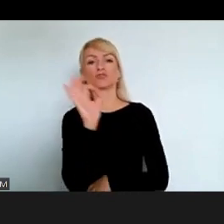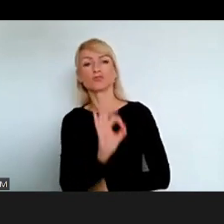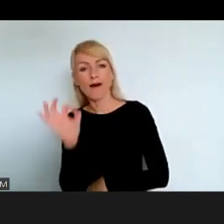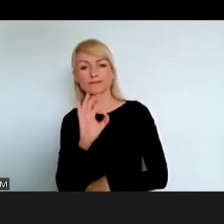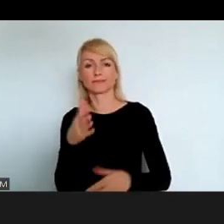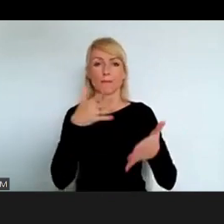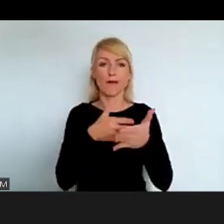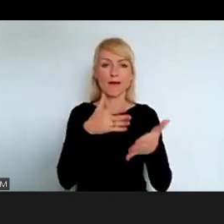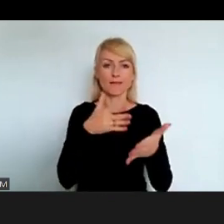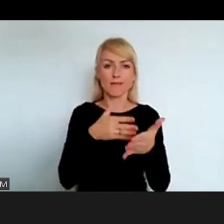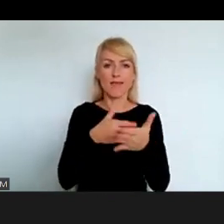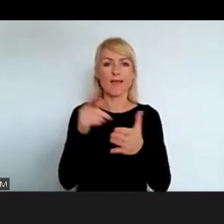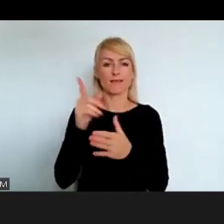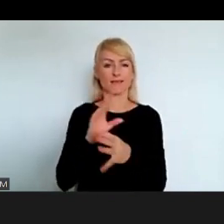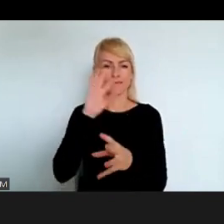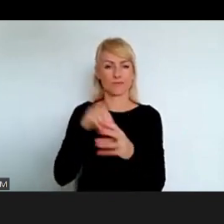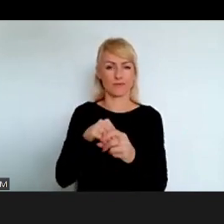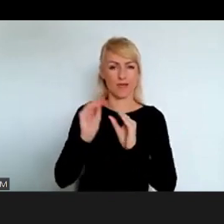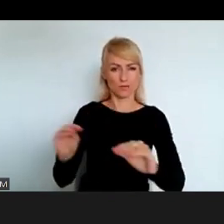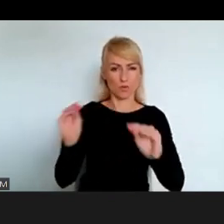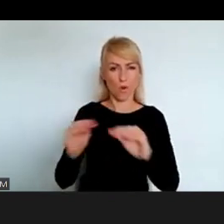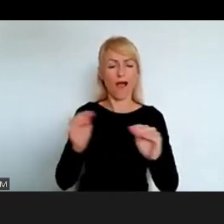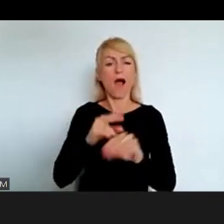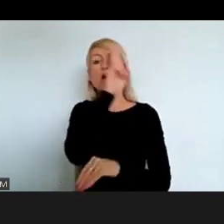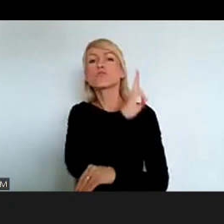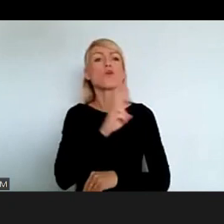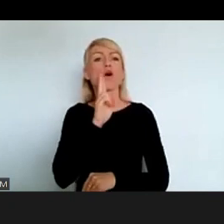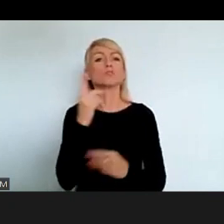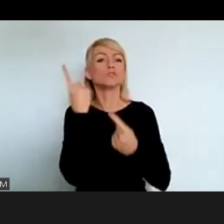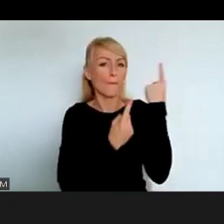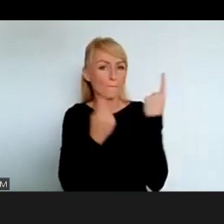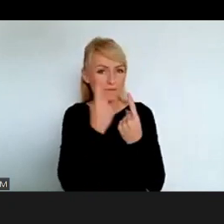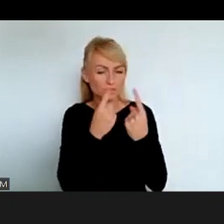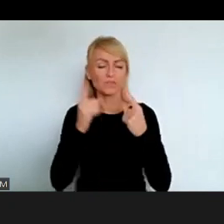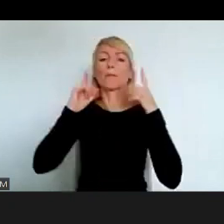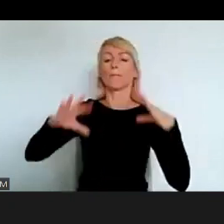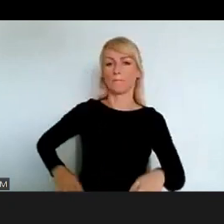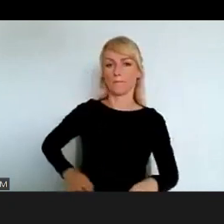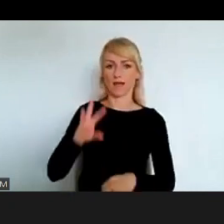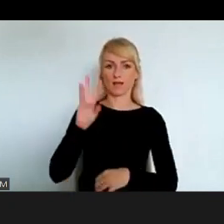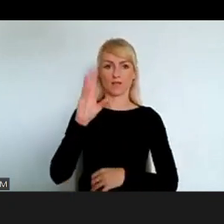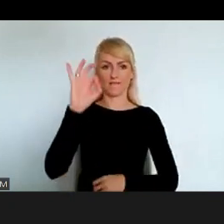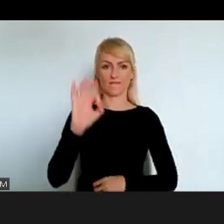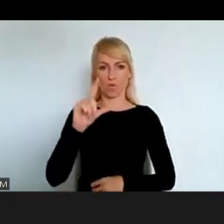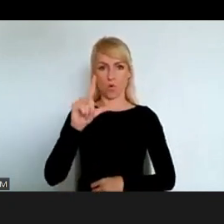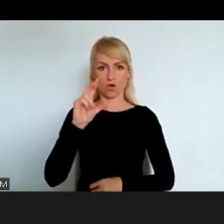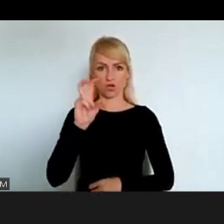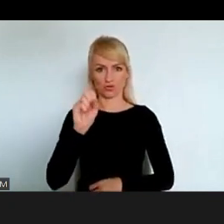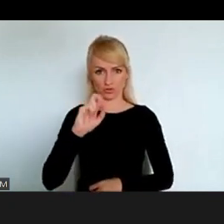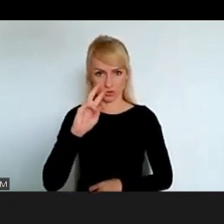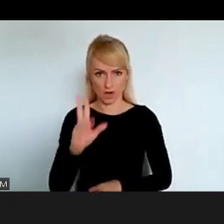oczami rodzica zaprezentuje pani Małgorzata Bulczak. Jako